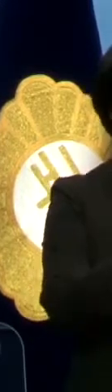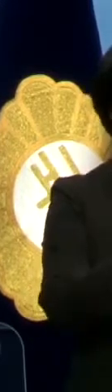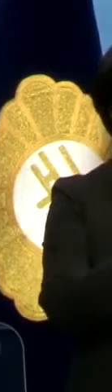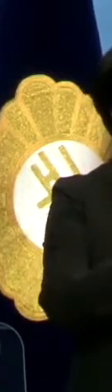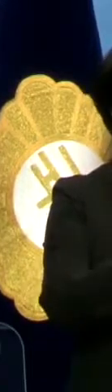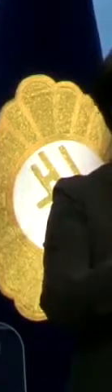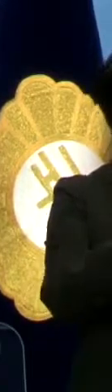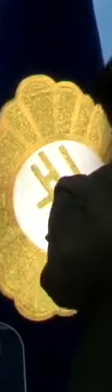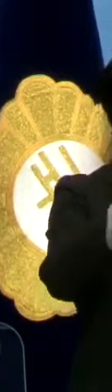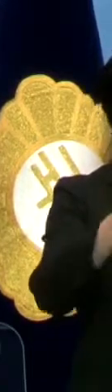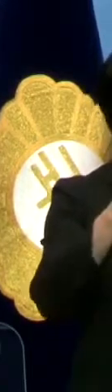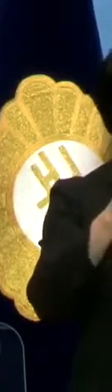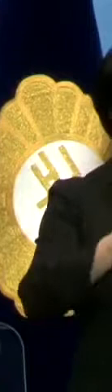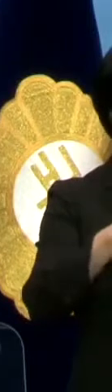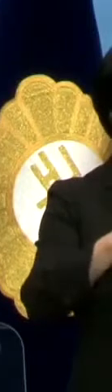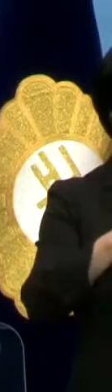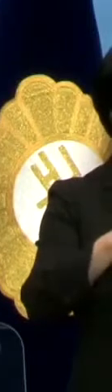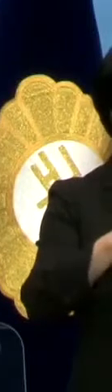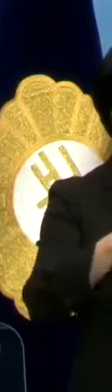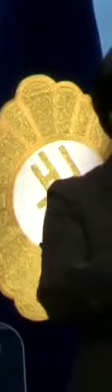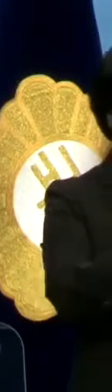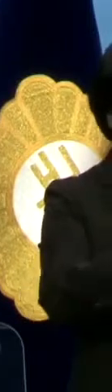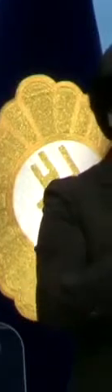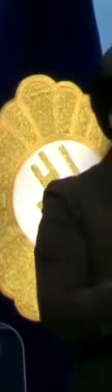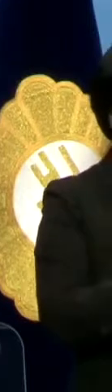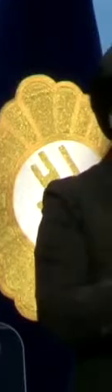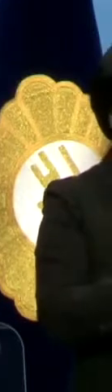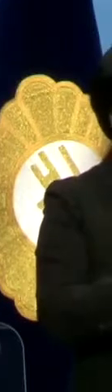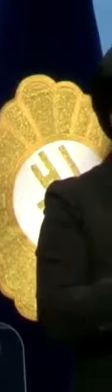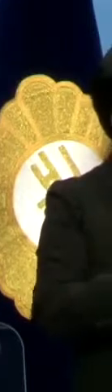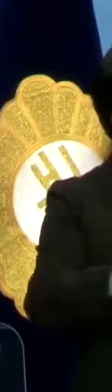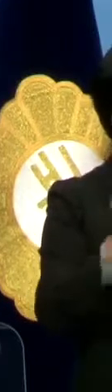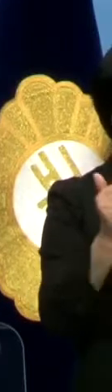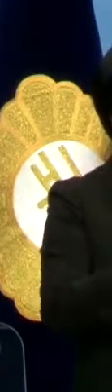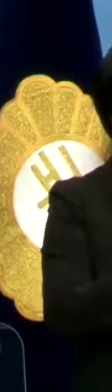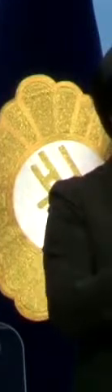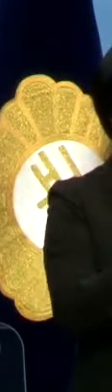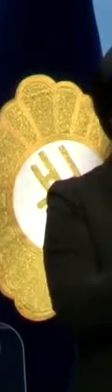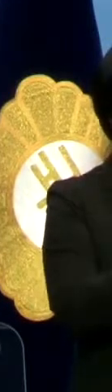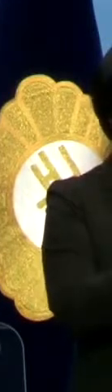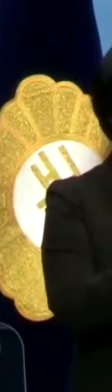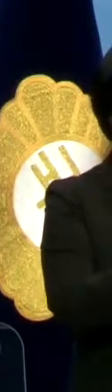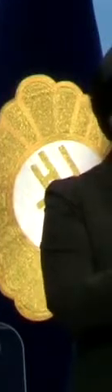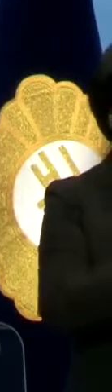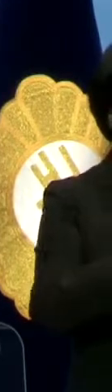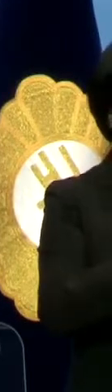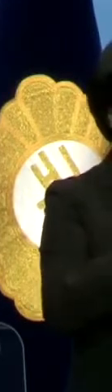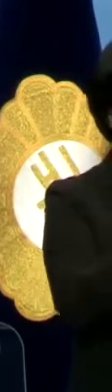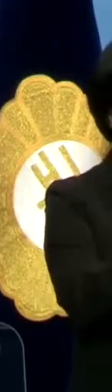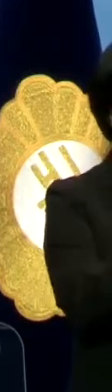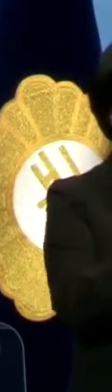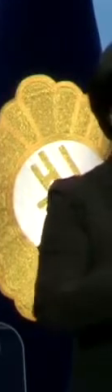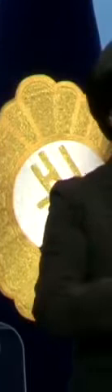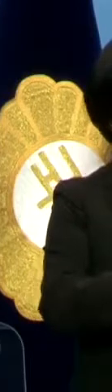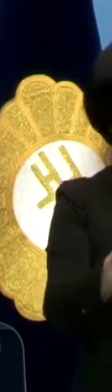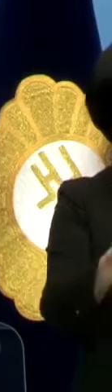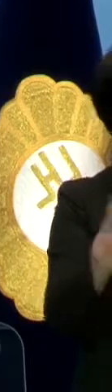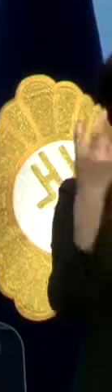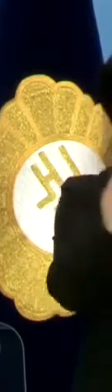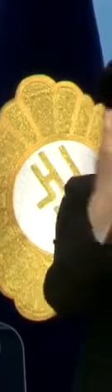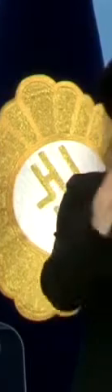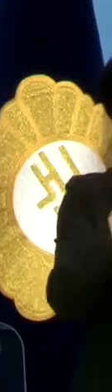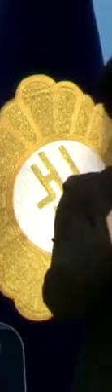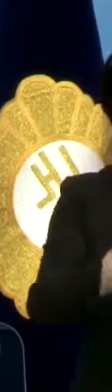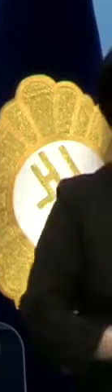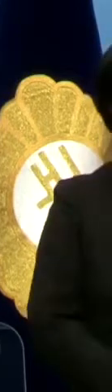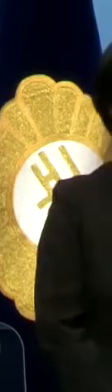대해서는 나중에 논의하자는 교섭단체 의원들의 선의를 믿고 양해를 하고 나머지 부분에 대해 심사를